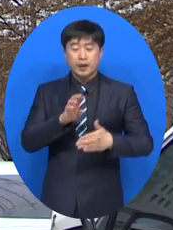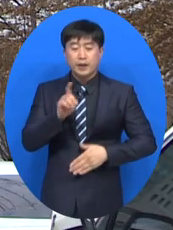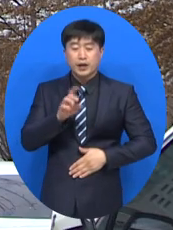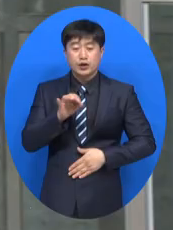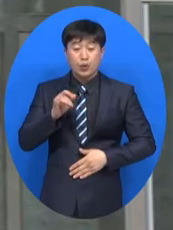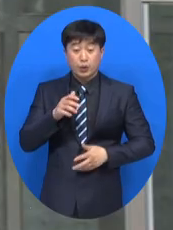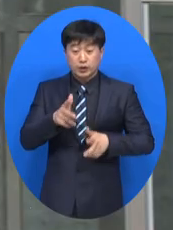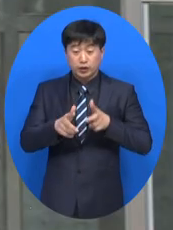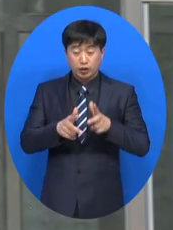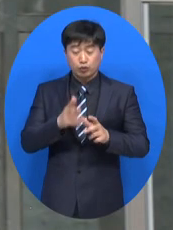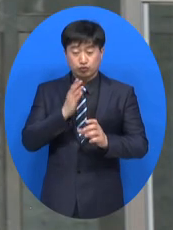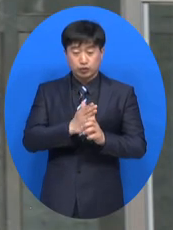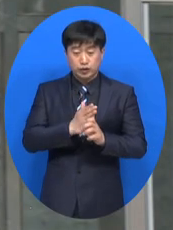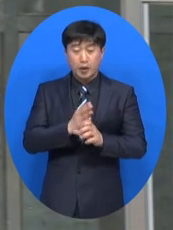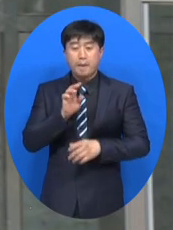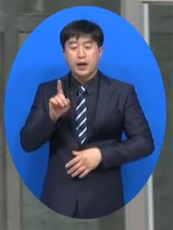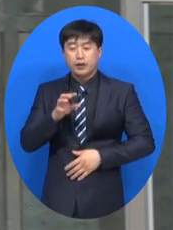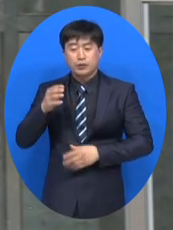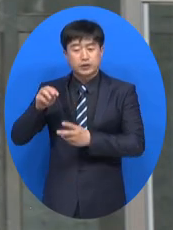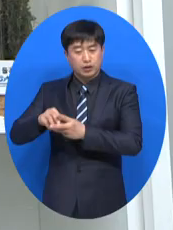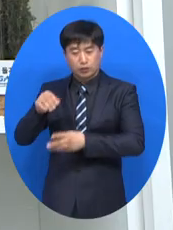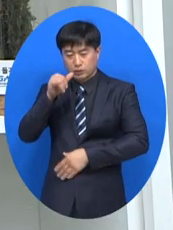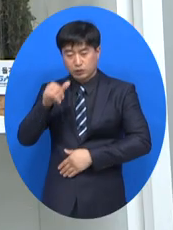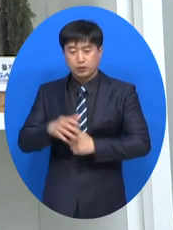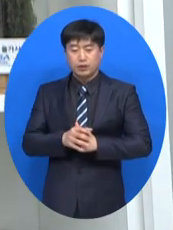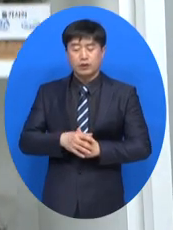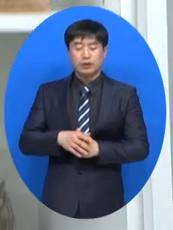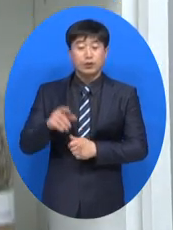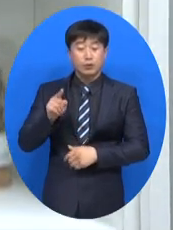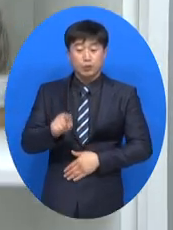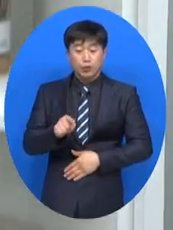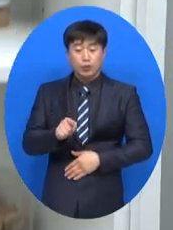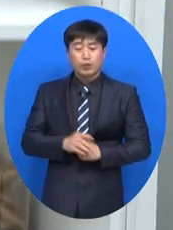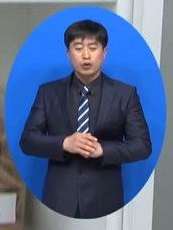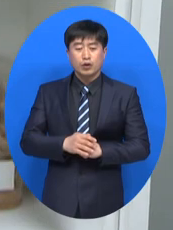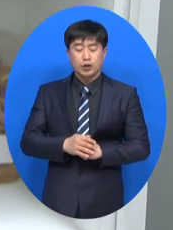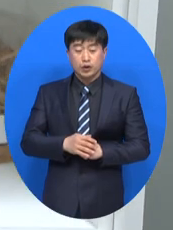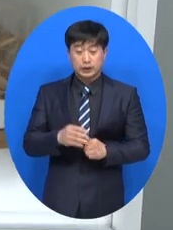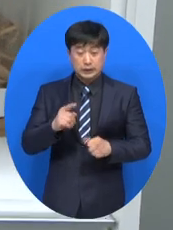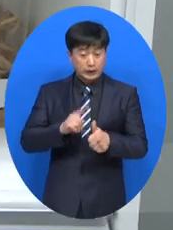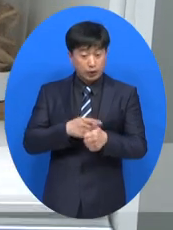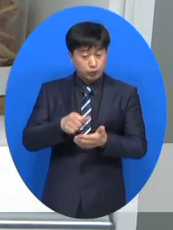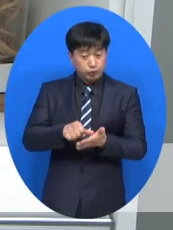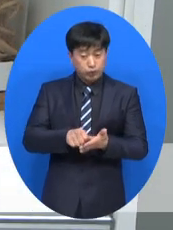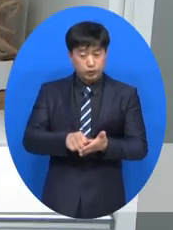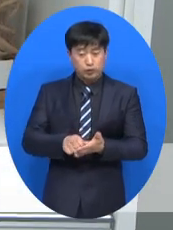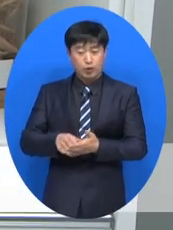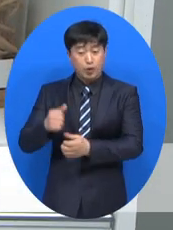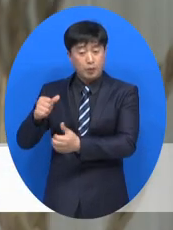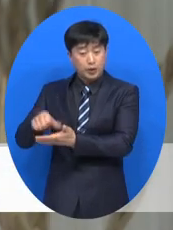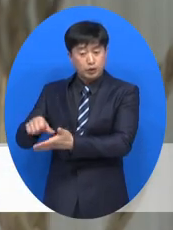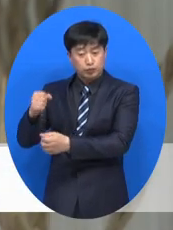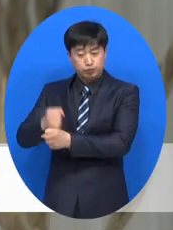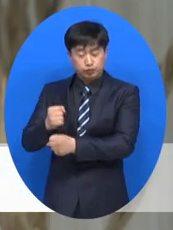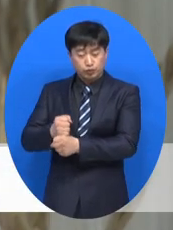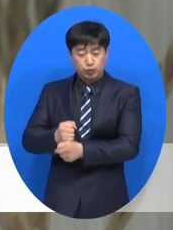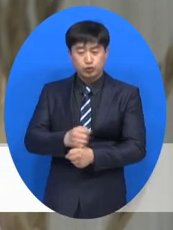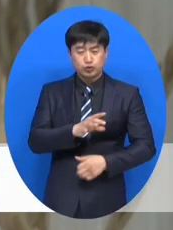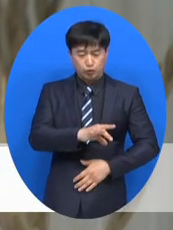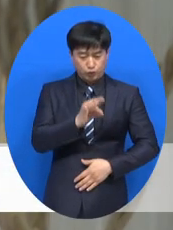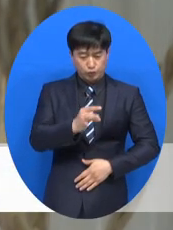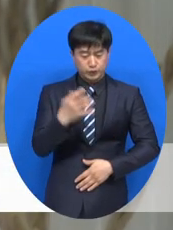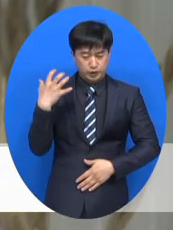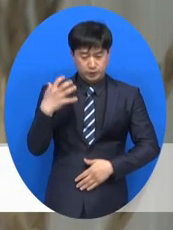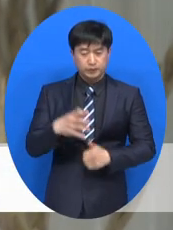바이오산업의 중심엔 경기도 바이오센터가 있습니다 바이오센터는 천연물에서 상품으로 가는 첫 단추를 담당하고 있다고 해도